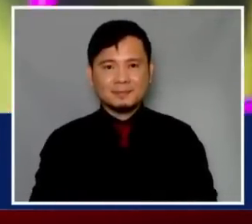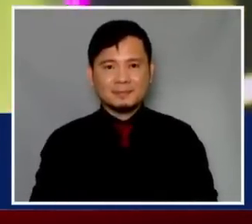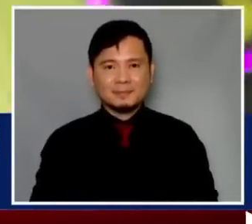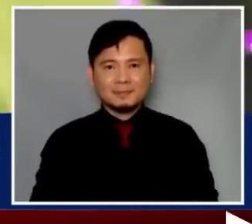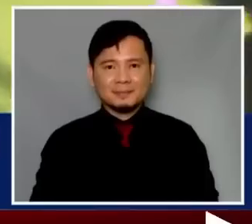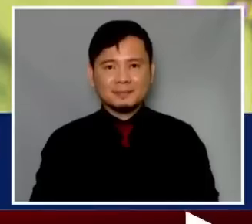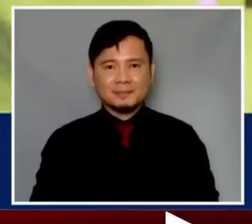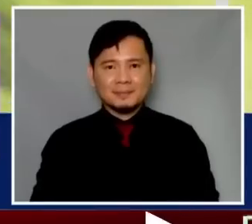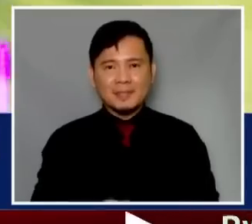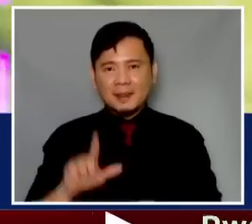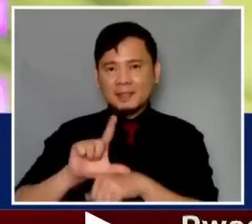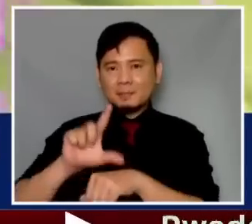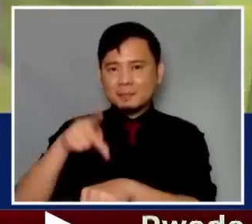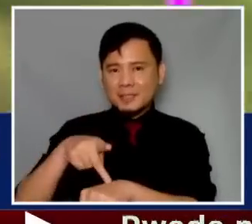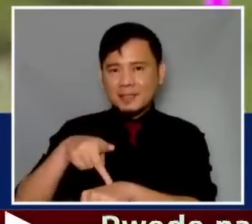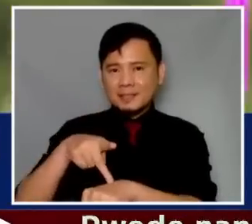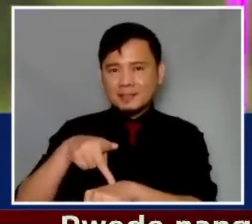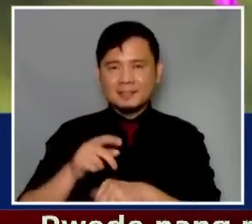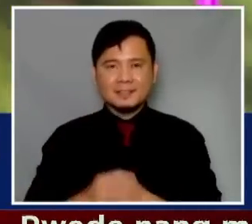Las Piñas,